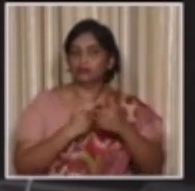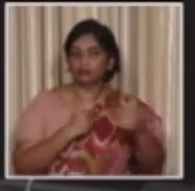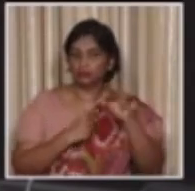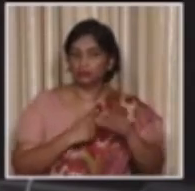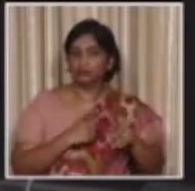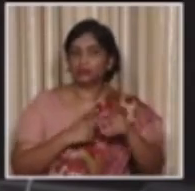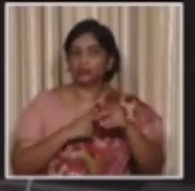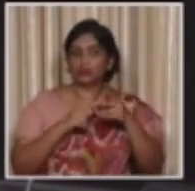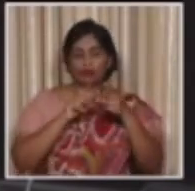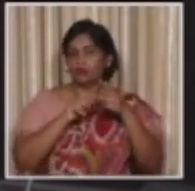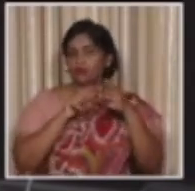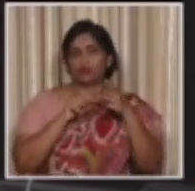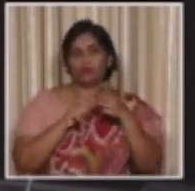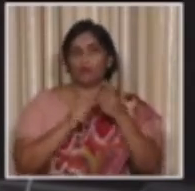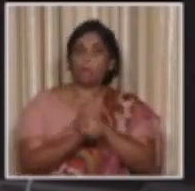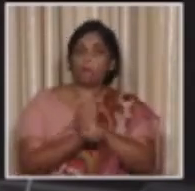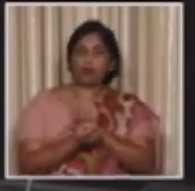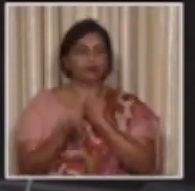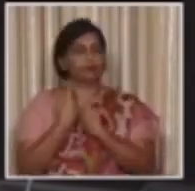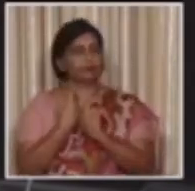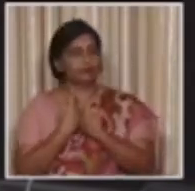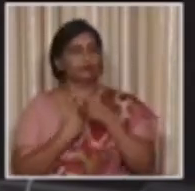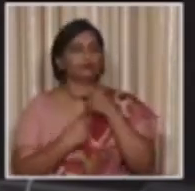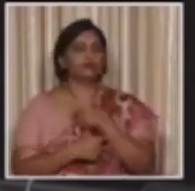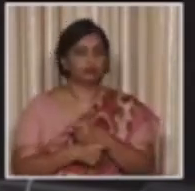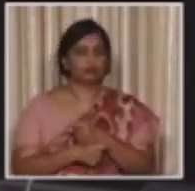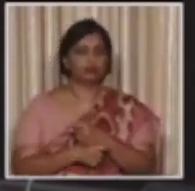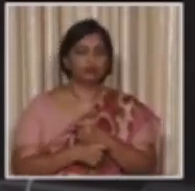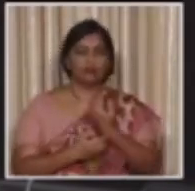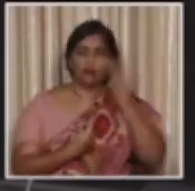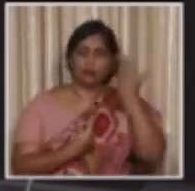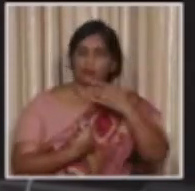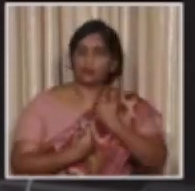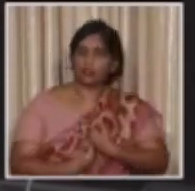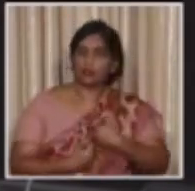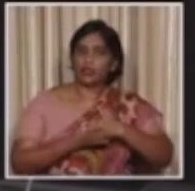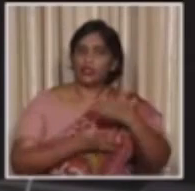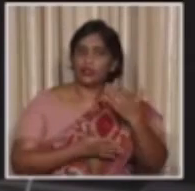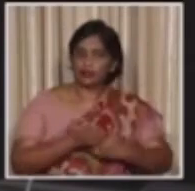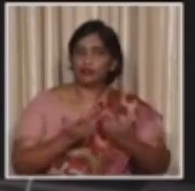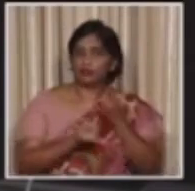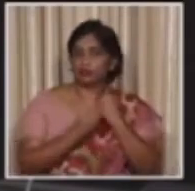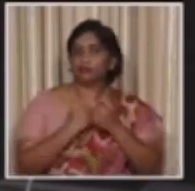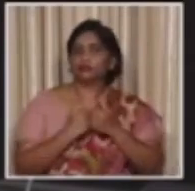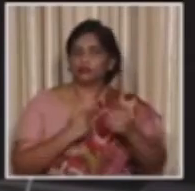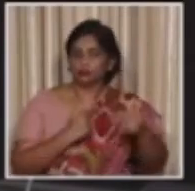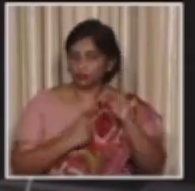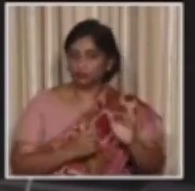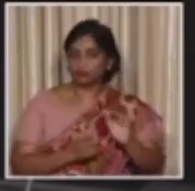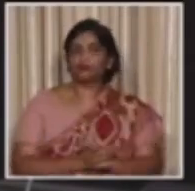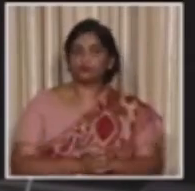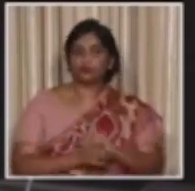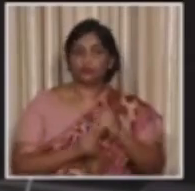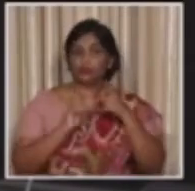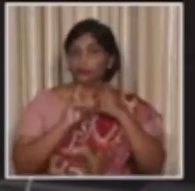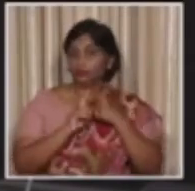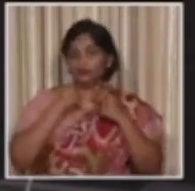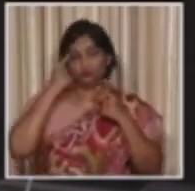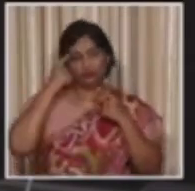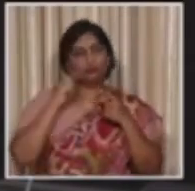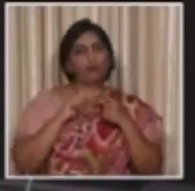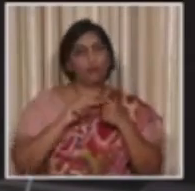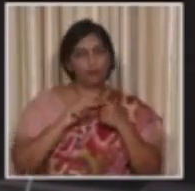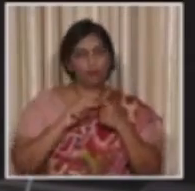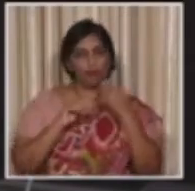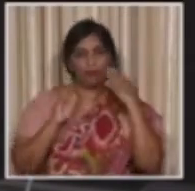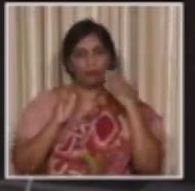කරනවා. අර කාරණා සම්බන්ධිනුත් අපි පොලිස් පරීක්ෂණ සහ ඒ පශ්චාත් මරණ පරීක්ෂණ වාර්තා ඒ සියල්ල පසු විපරම් කිරීම සිද්ධ කරනවා. අංක 1 කාරණාව සම්බන්ධයෙන් ඒ